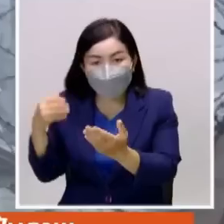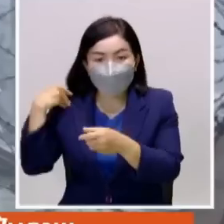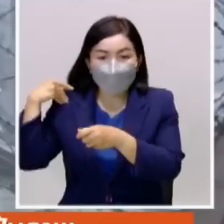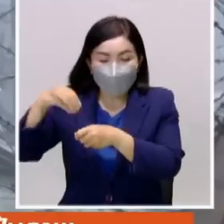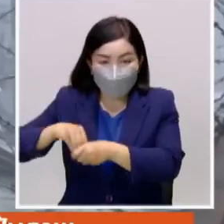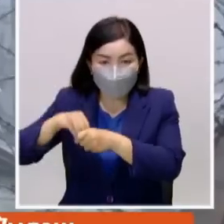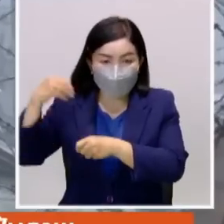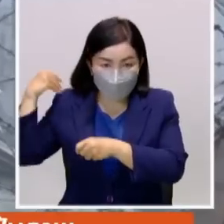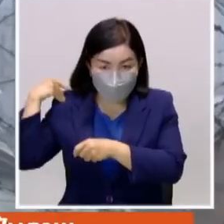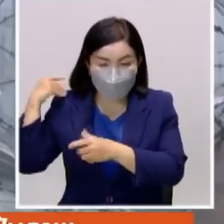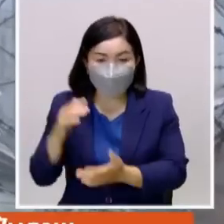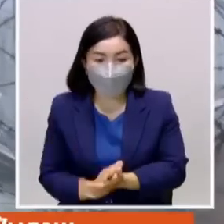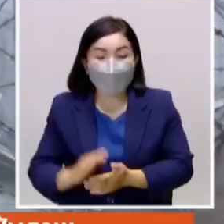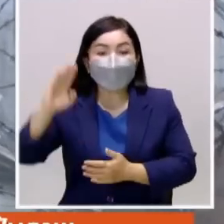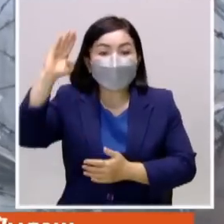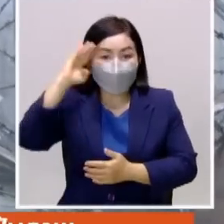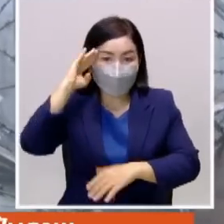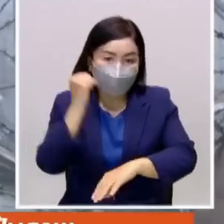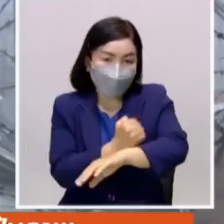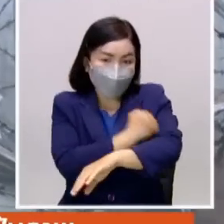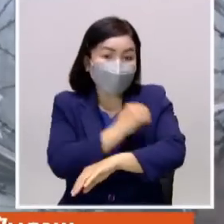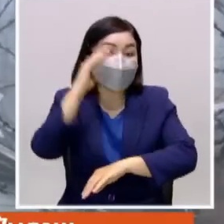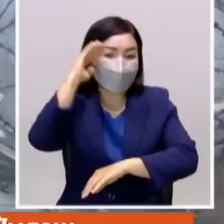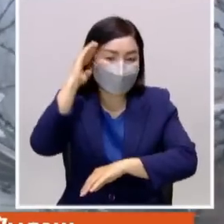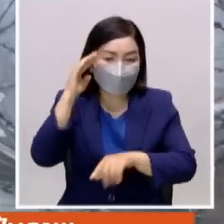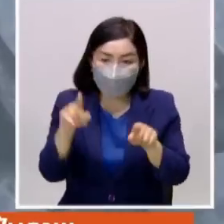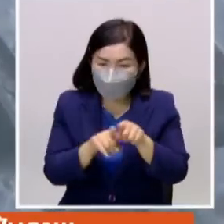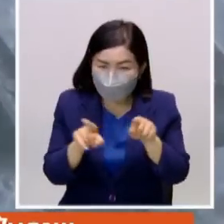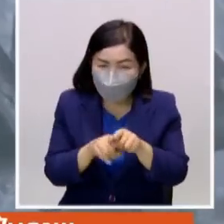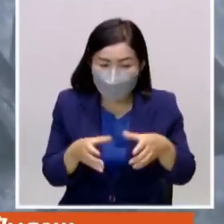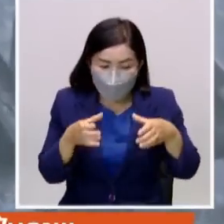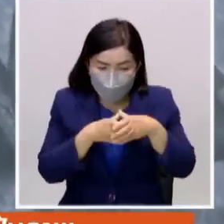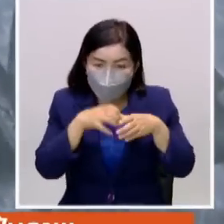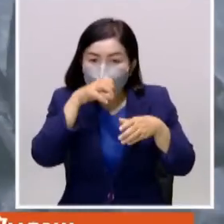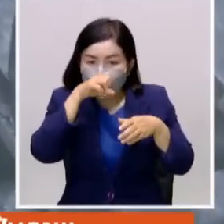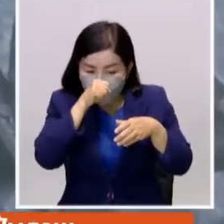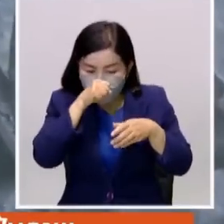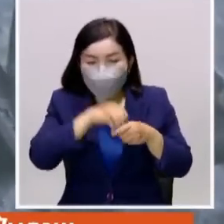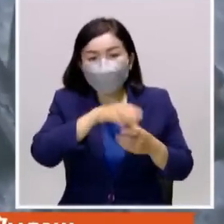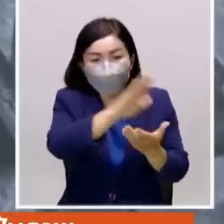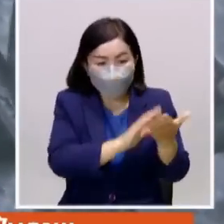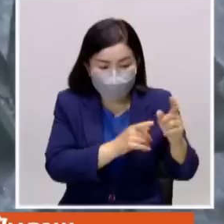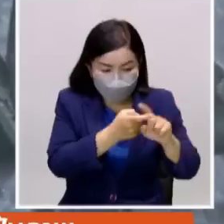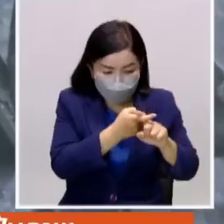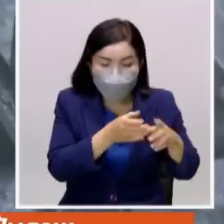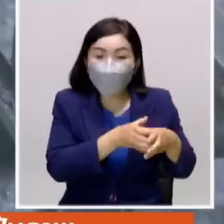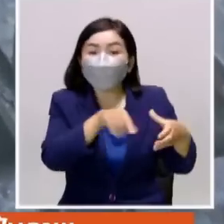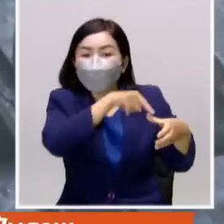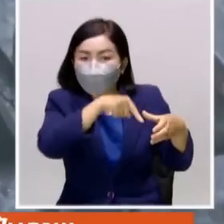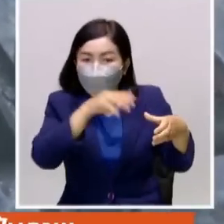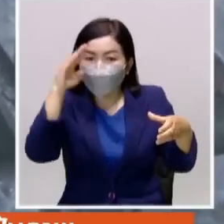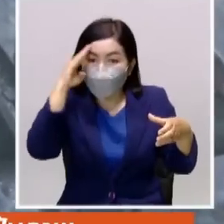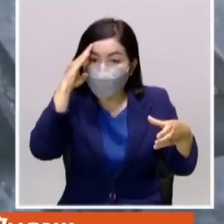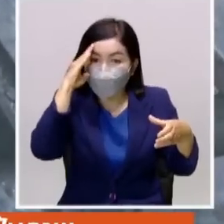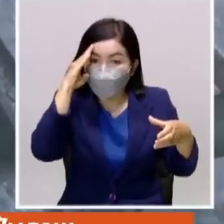นอยู่ทั้งนี้ทหารรับจ้างกลุ่มแวคเนอร์นี้เป็นหนึ่งในองค์กรที่ลับที่สุดในรัสเซียครับกลุ่มนี้เนี่ยถือว่า